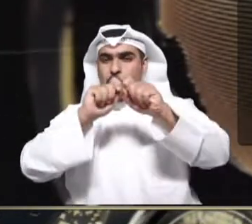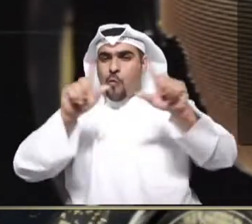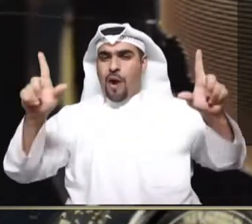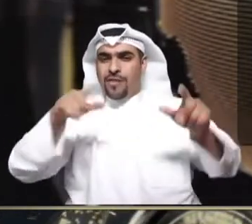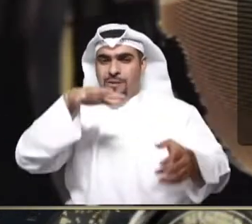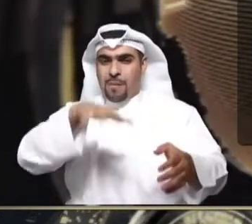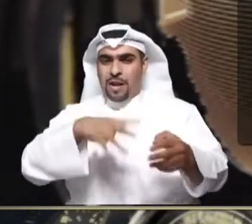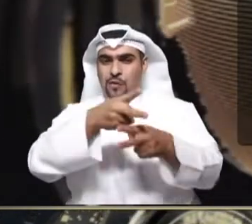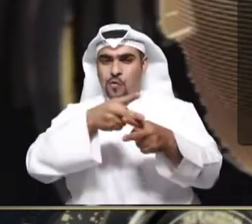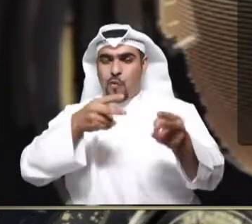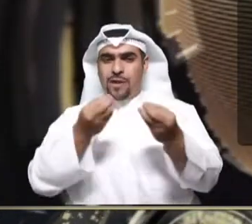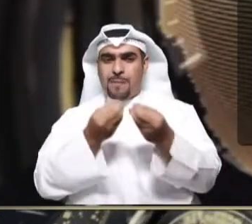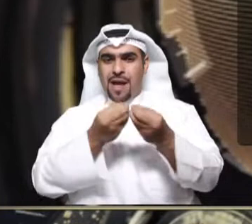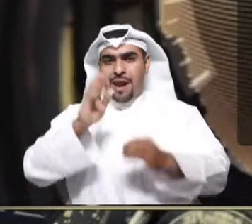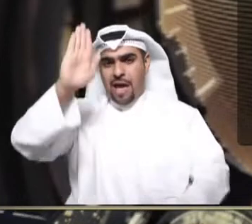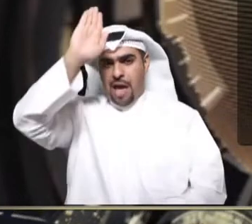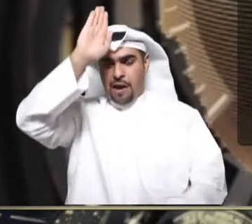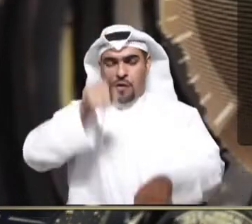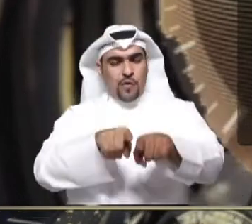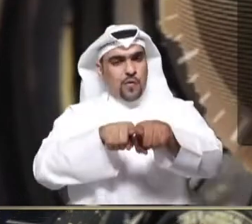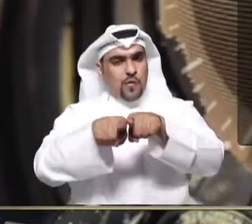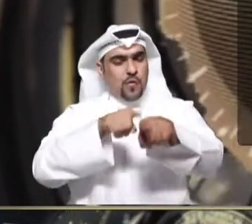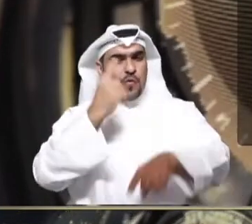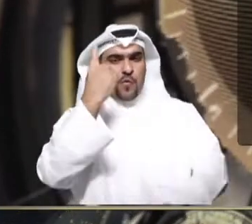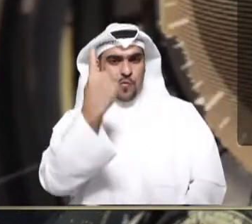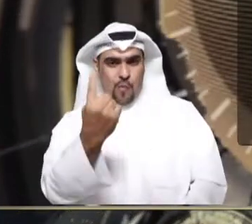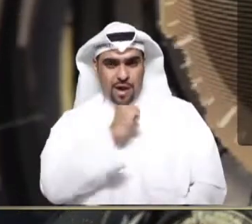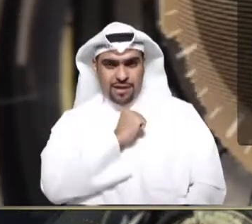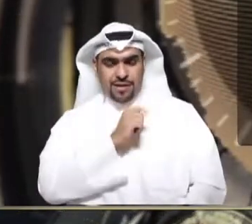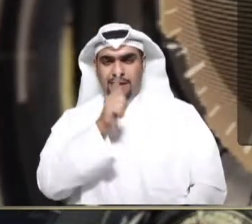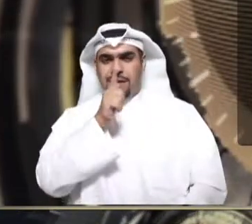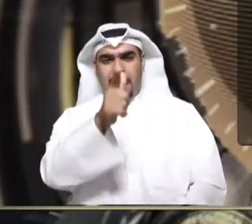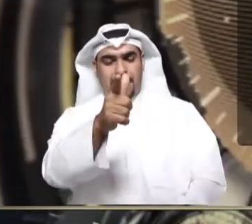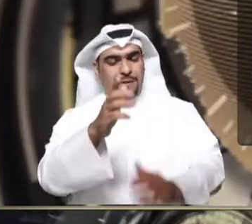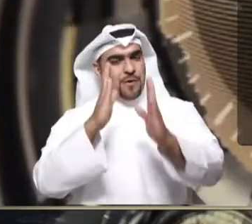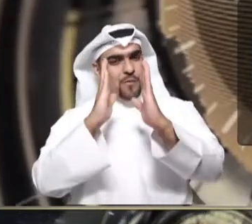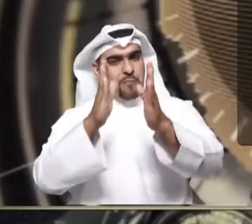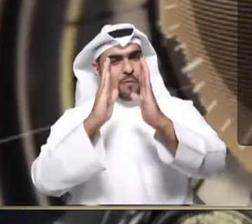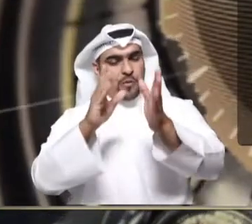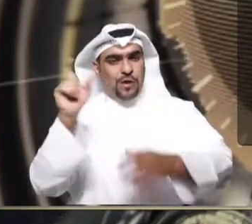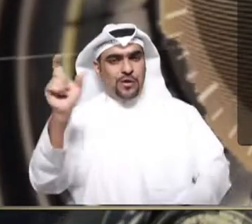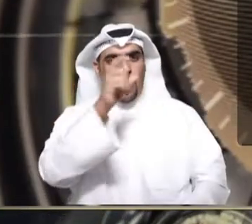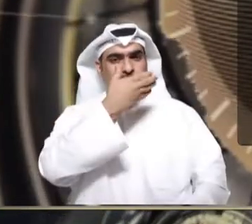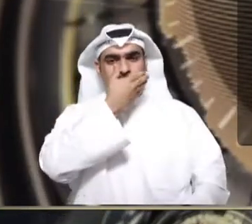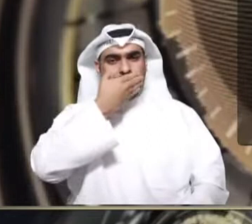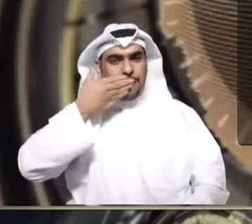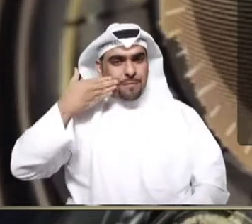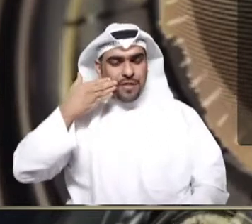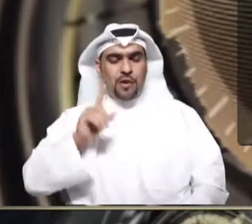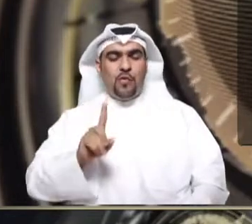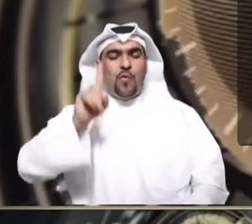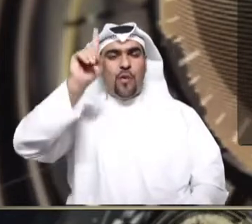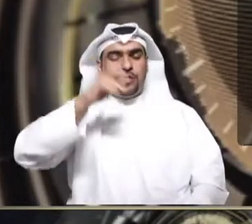البلدين الشقيقين، مبادلا فخامته التهاني بهذه المناسبة العطرة ومتمنيا استمرار